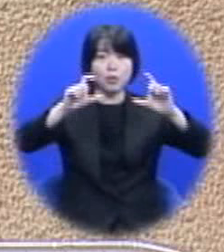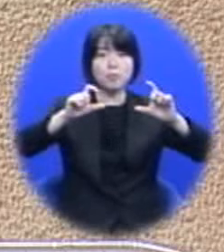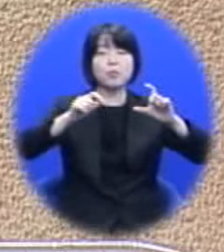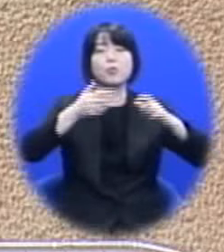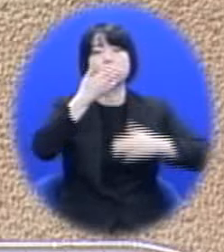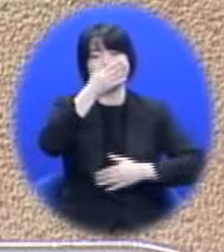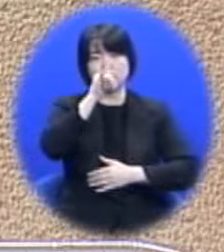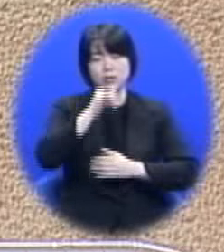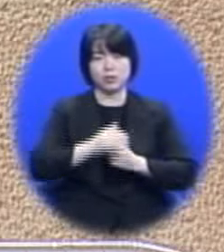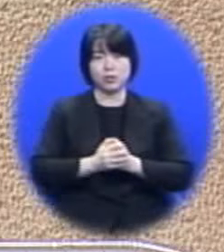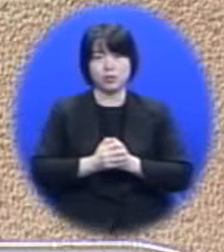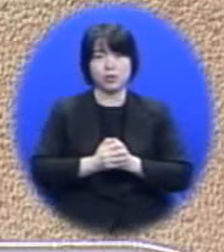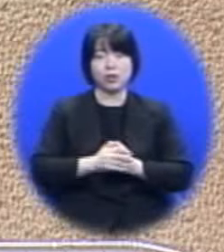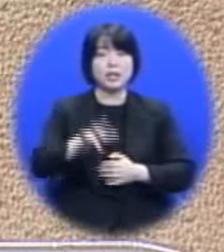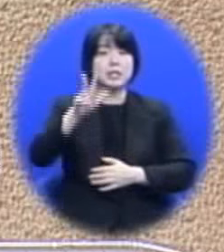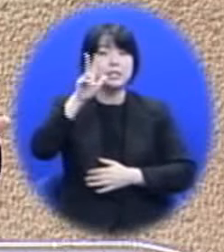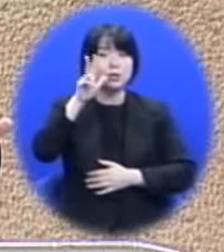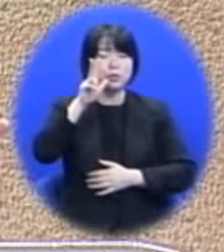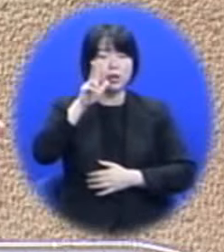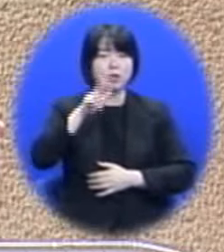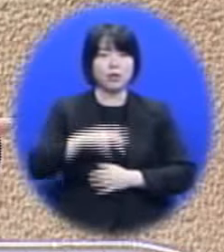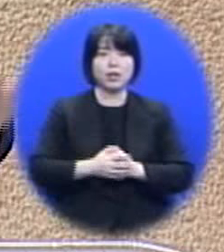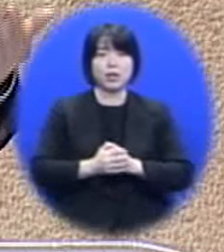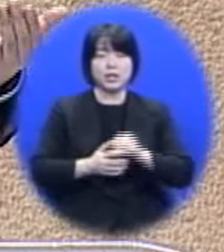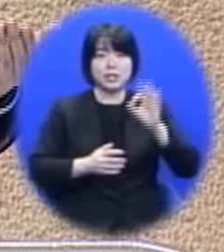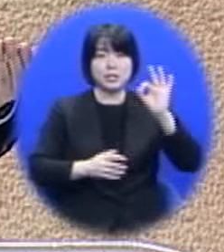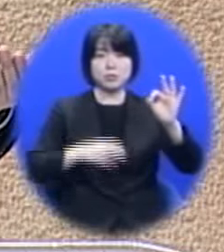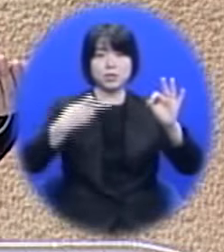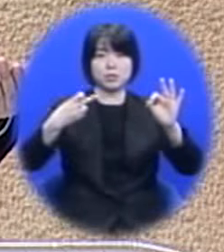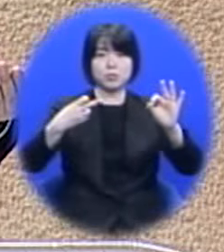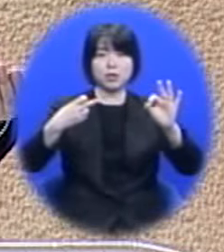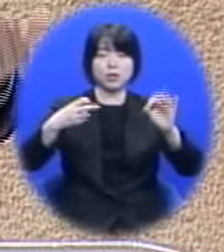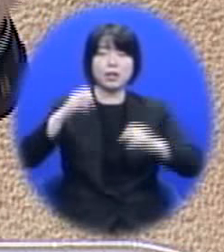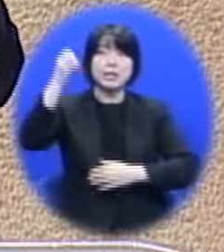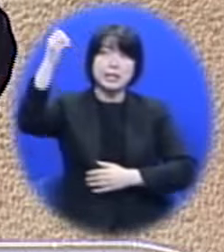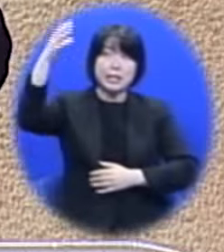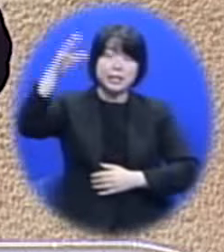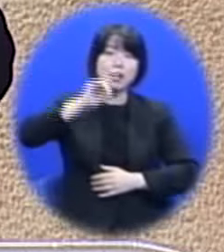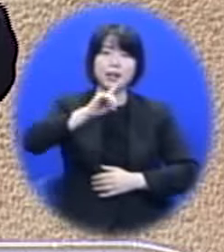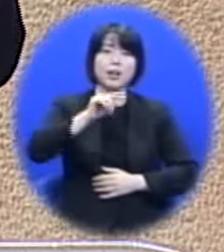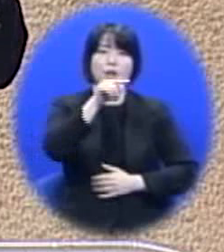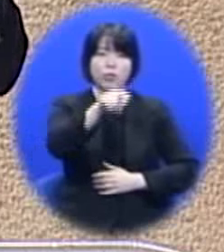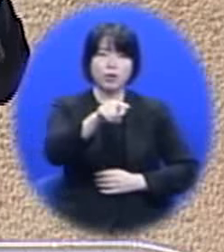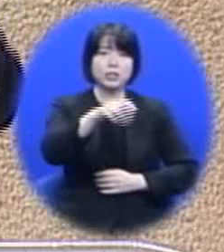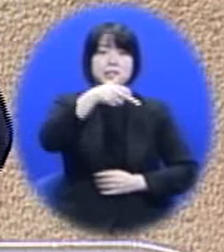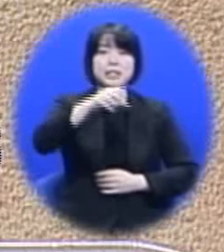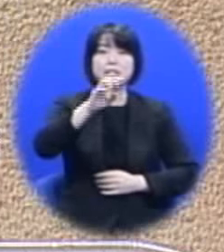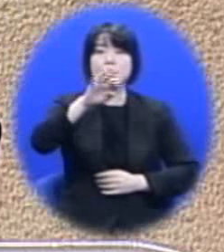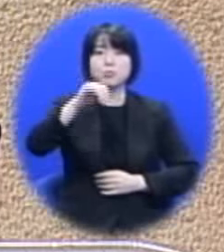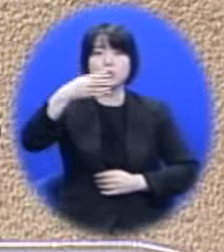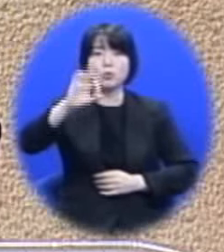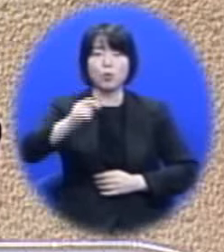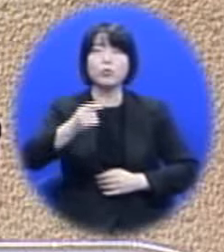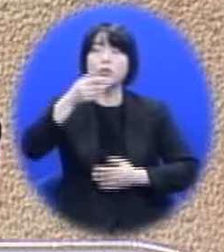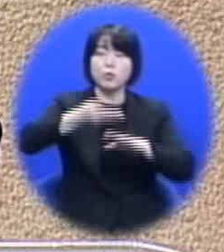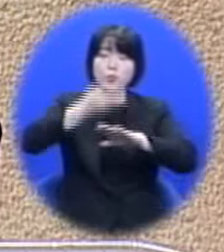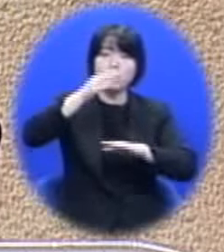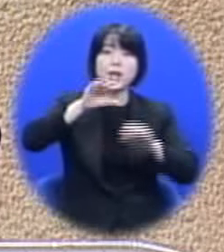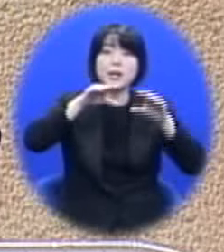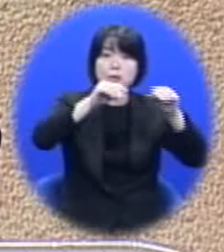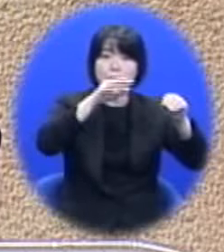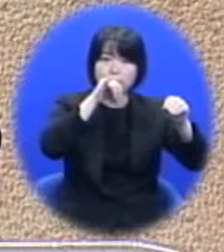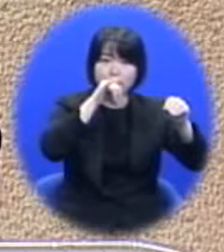했습니다. 여호수아 10장 12절에 태양아 너는 기브온 위에 머무르라. 달아